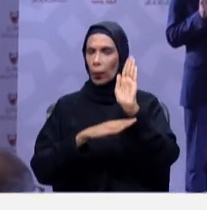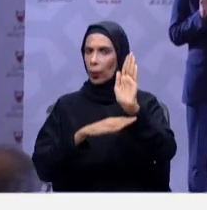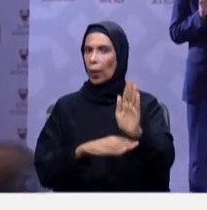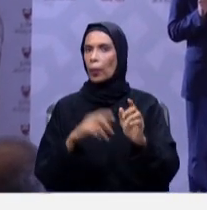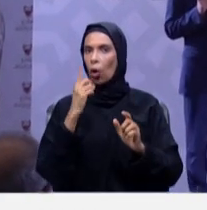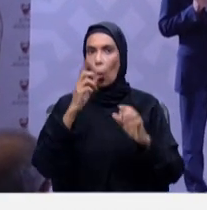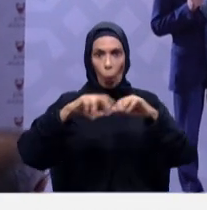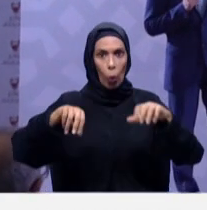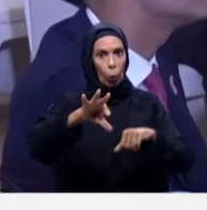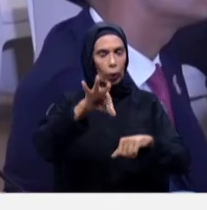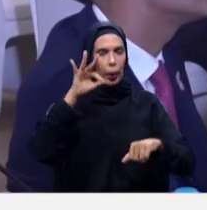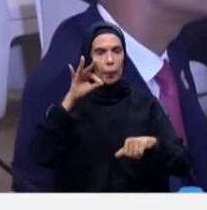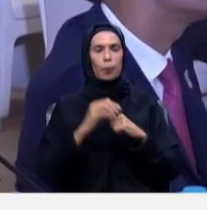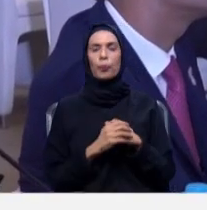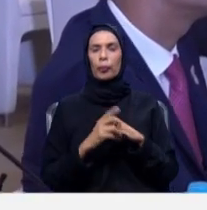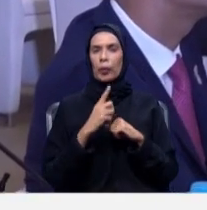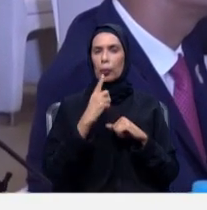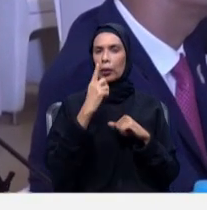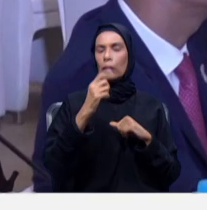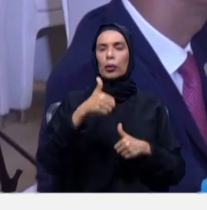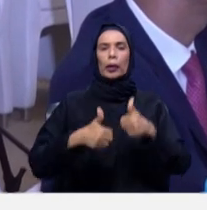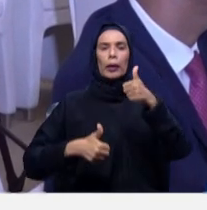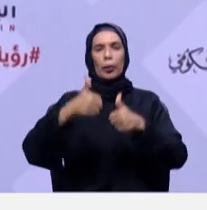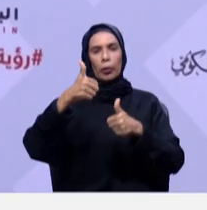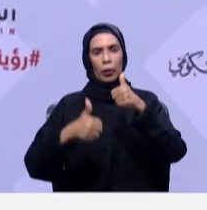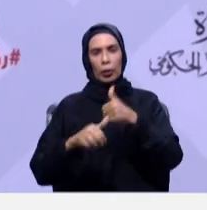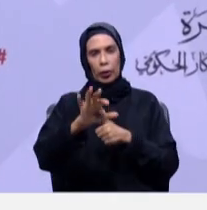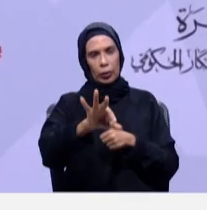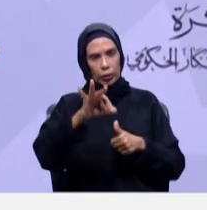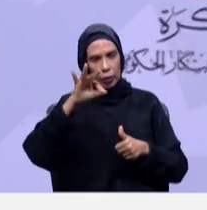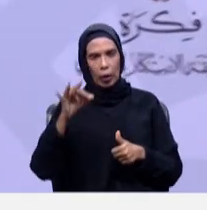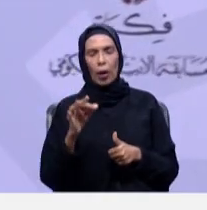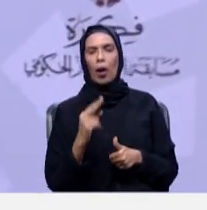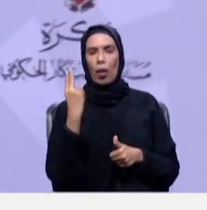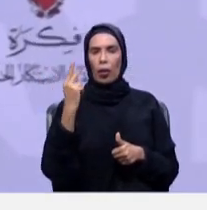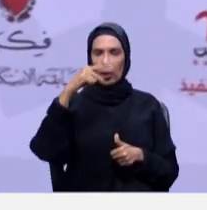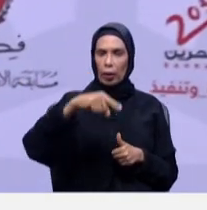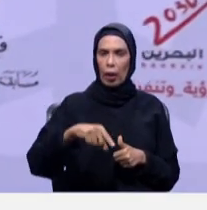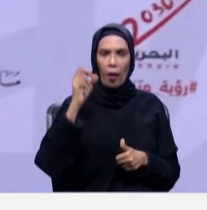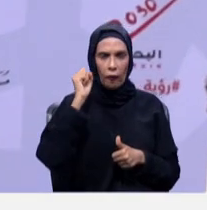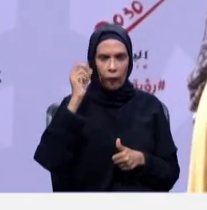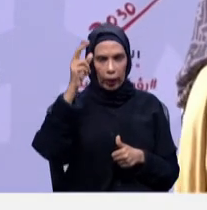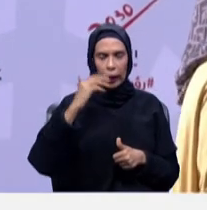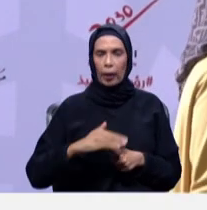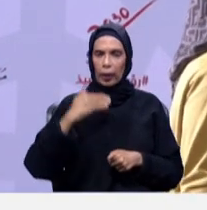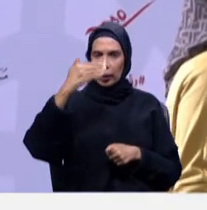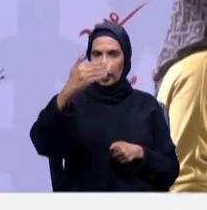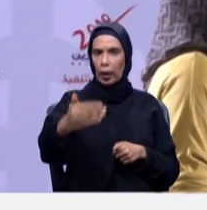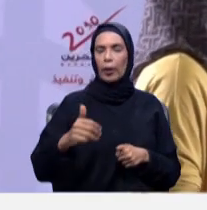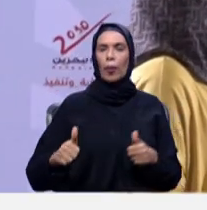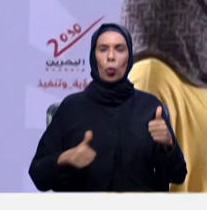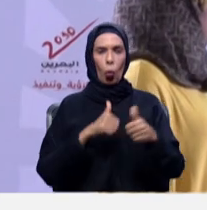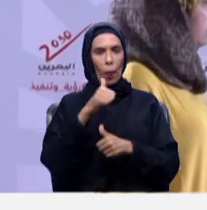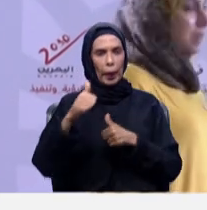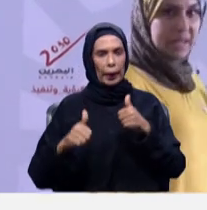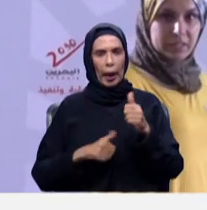أمامها بالقرعة. وأسفرت عملية تقييم العروض عن اختيار 12 فكرة للمرحلة المقبلة من مسابقة الابتكار